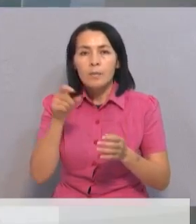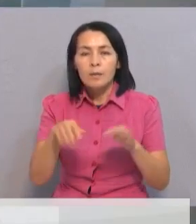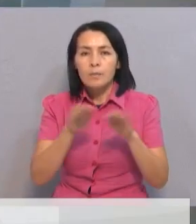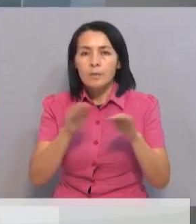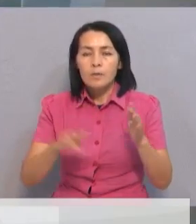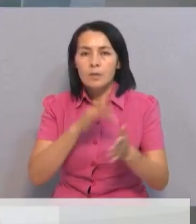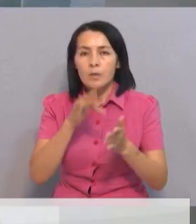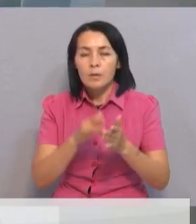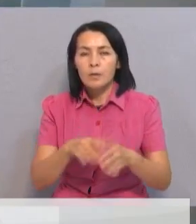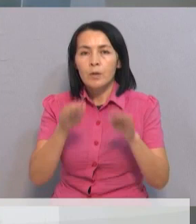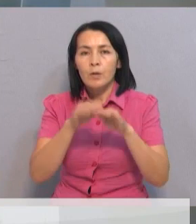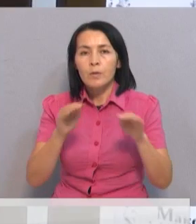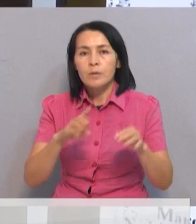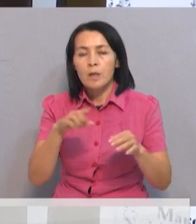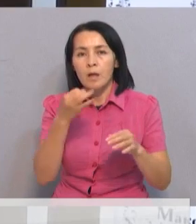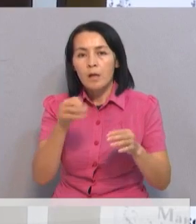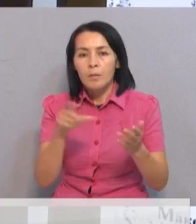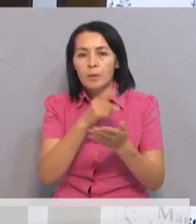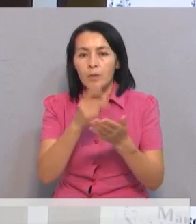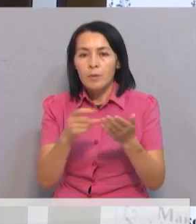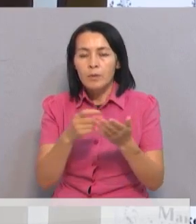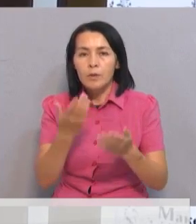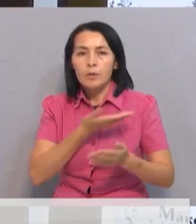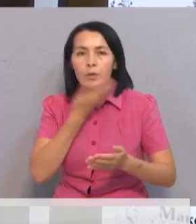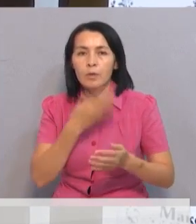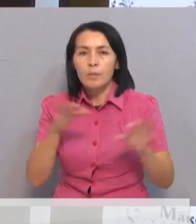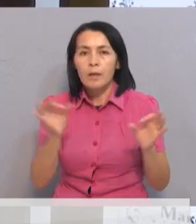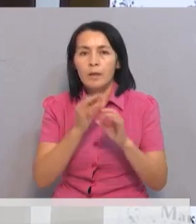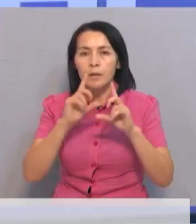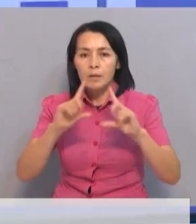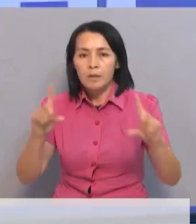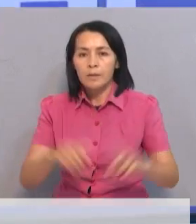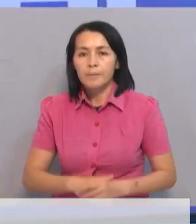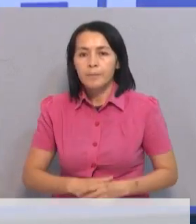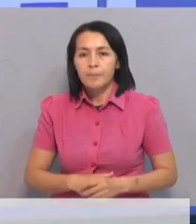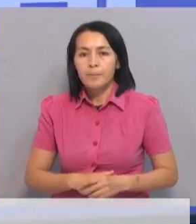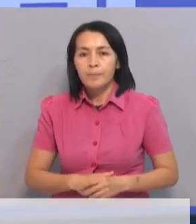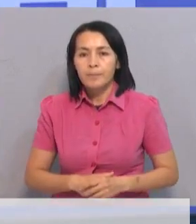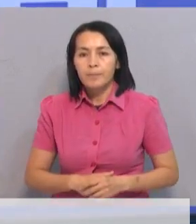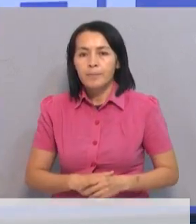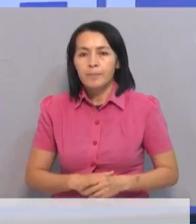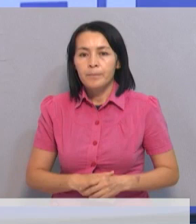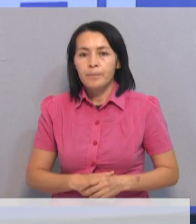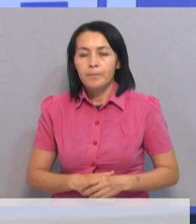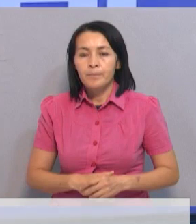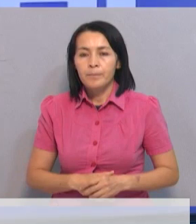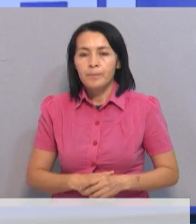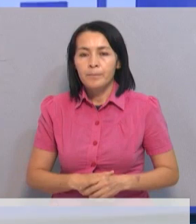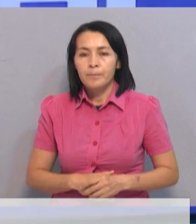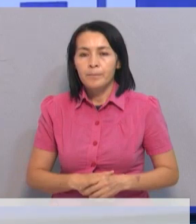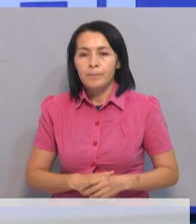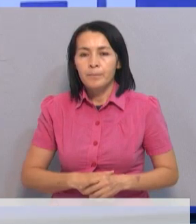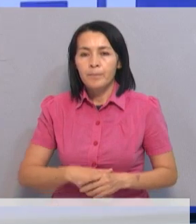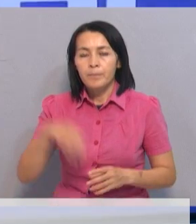шығармашылық орталығының оқушылары Абай өлеңдерін оқыды, әндерін жатқа айтты. Балада бар жан мен тән,